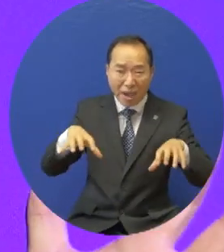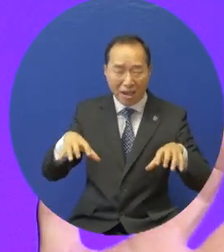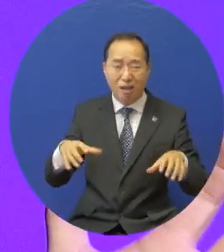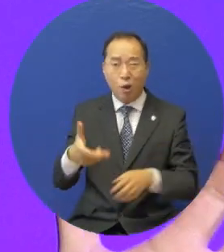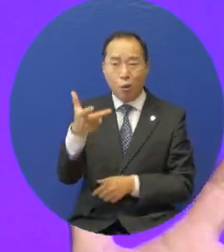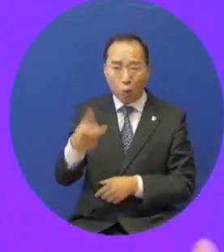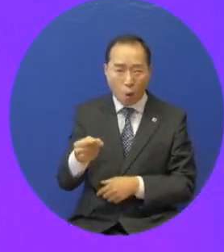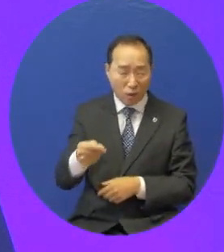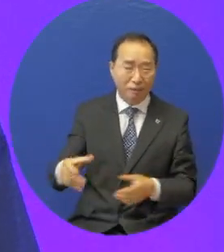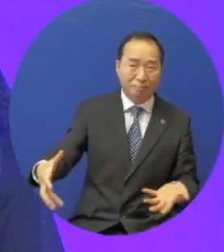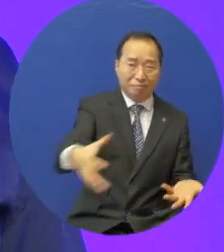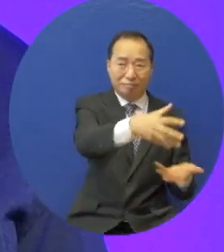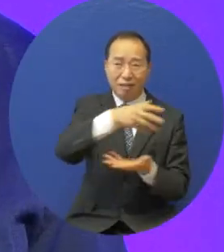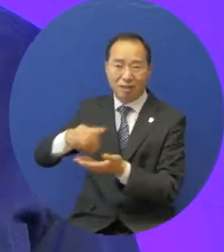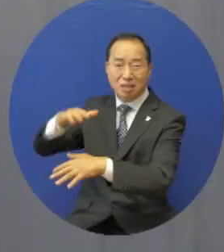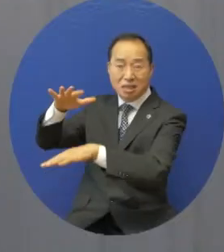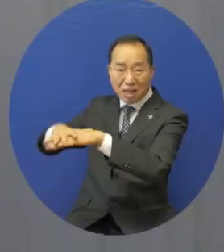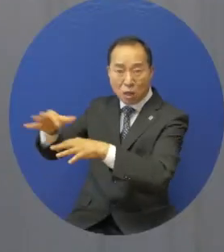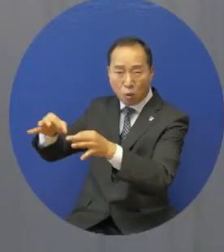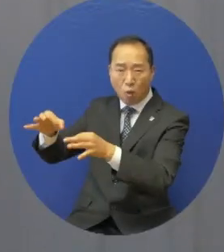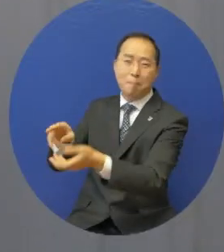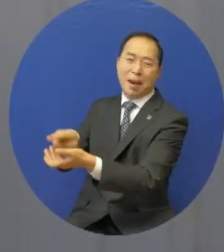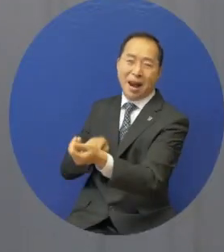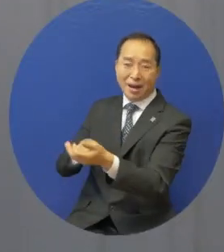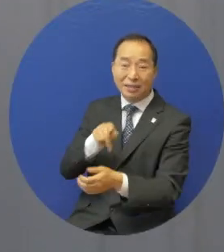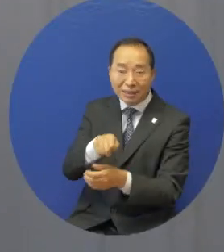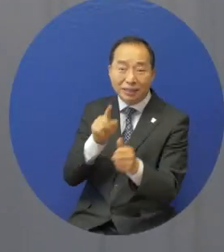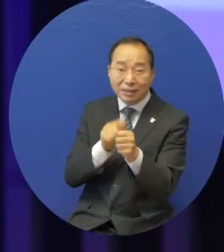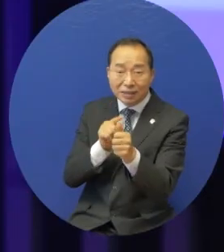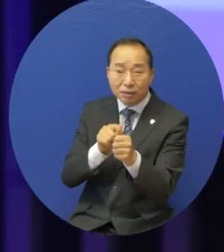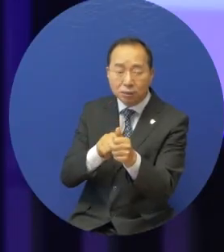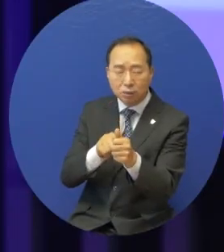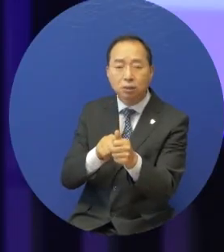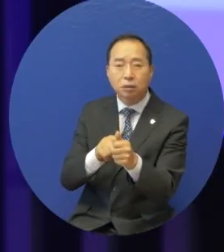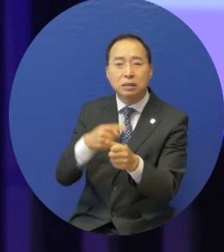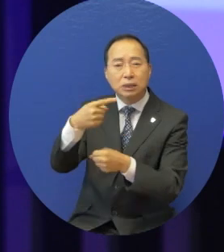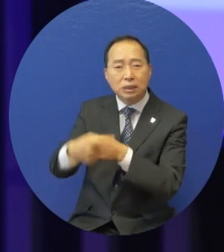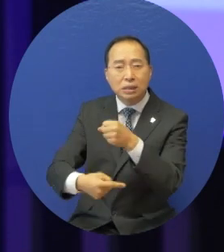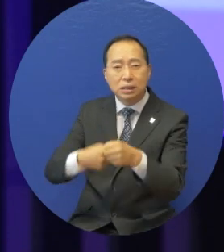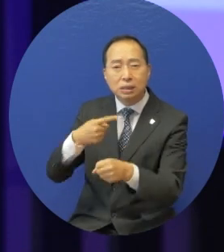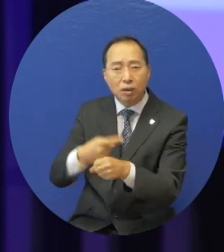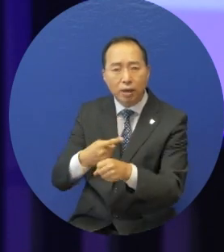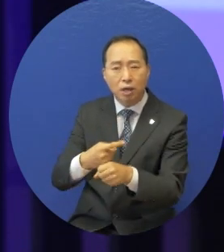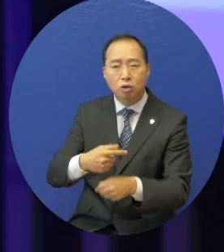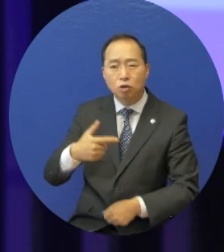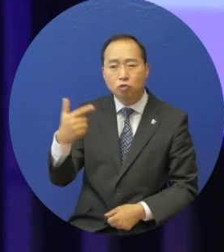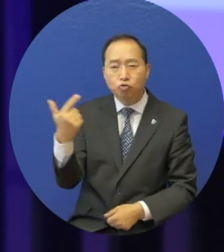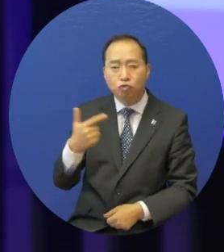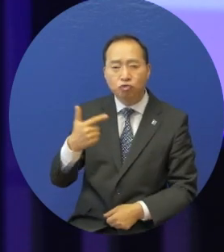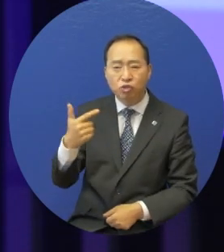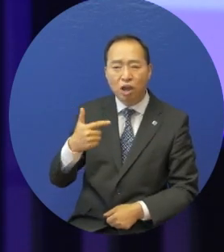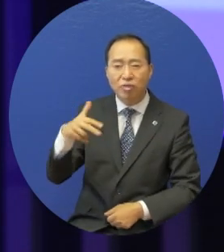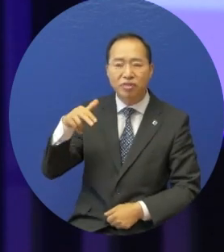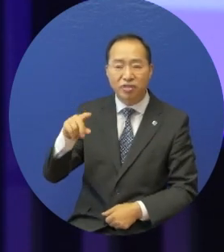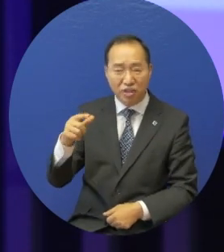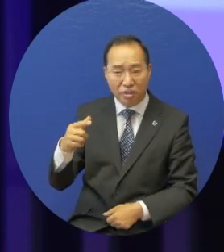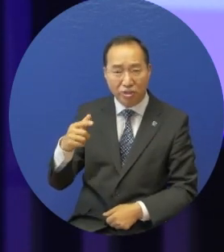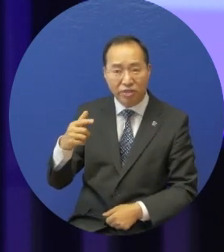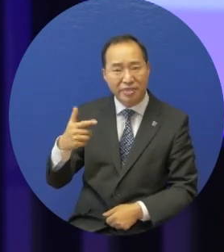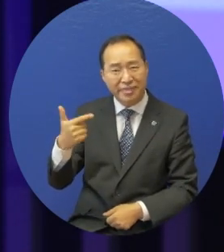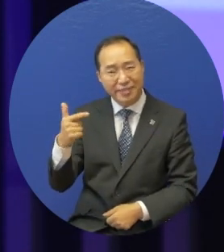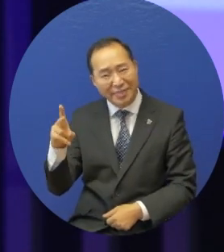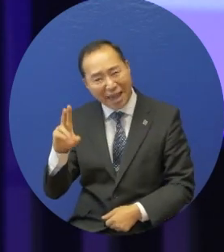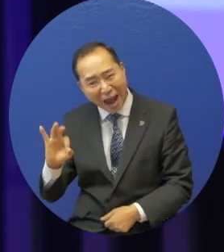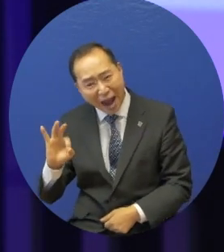채소 농가에 납품했던 그분. 그분 같은 경우가 약 6,000전 정도였으니까 연봉이 약 60에서